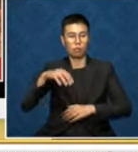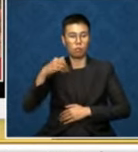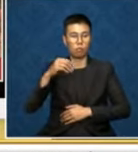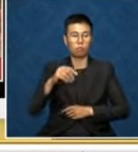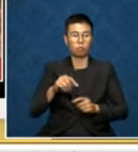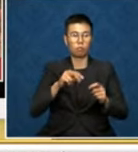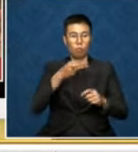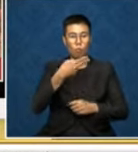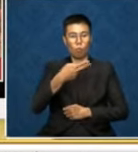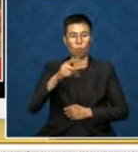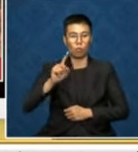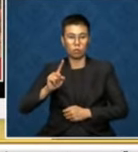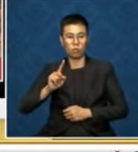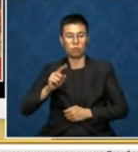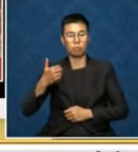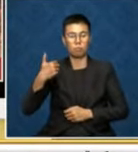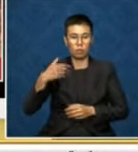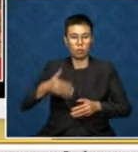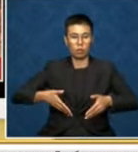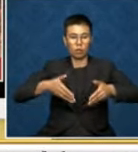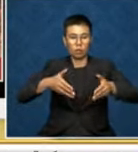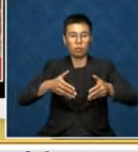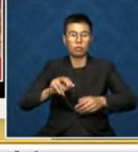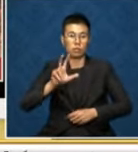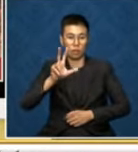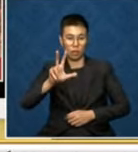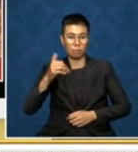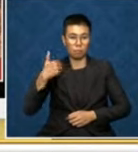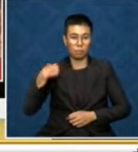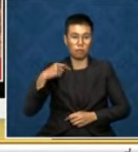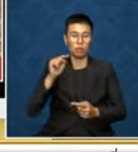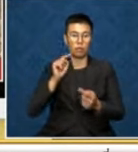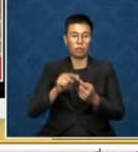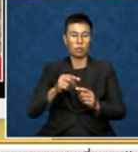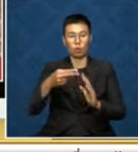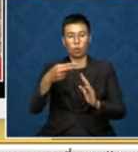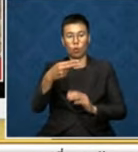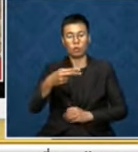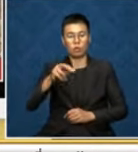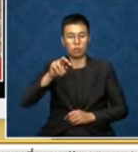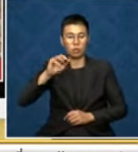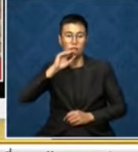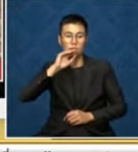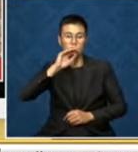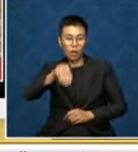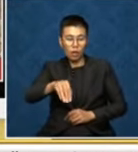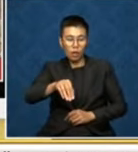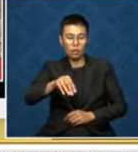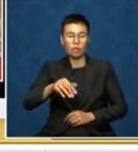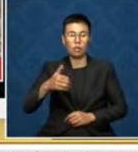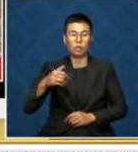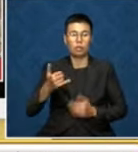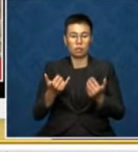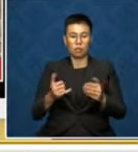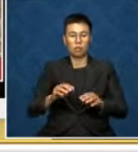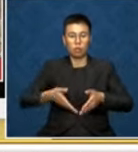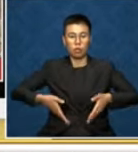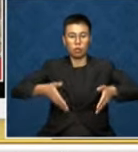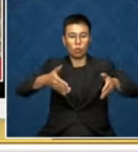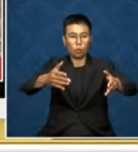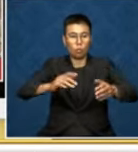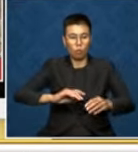เขาพนอน3ถนนเข้าบ้านหนองหัวช้างหมู่6ตำบลหัวนาคำอำเภอยางตลาดผิวจราจรชำรุดระยะทา